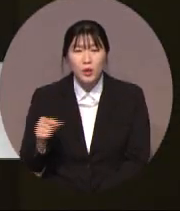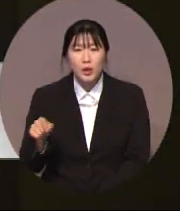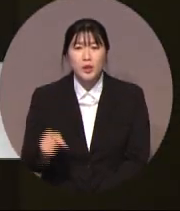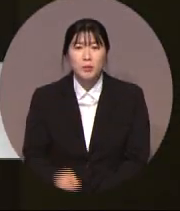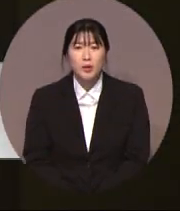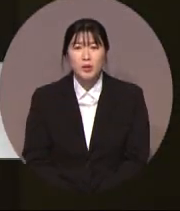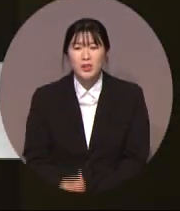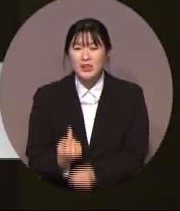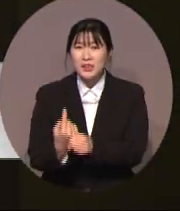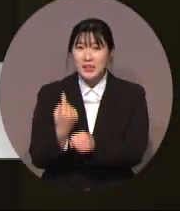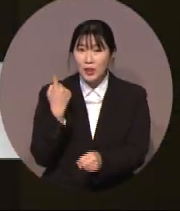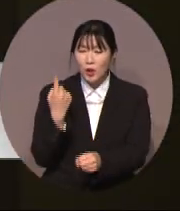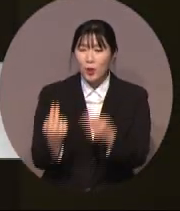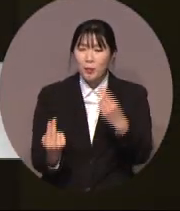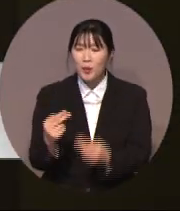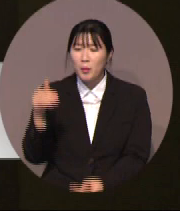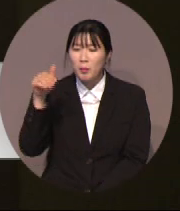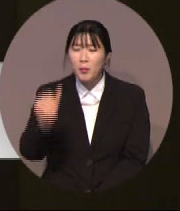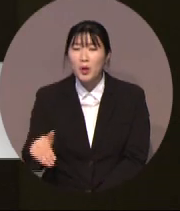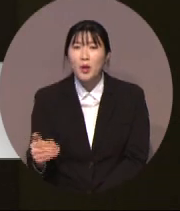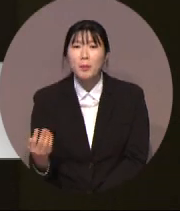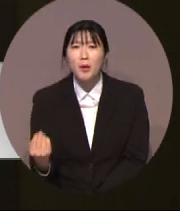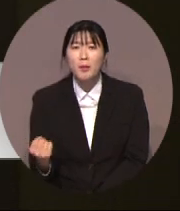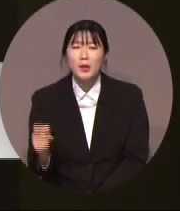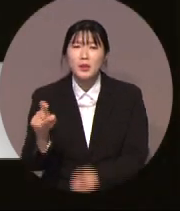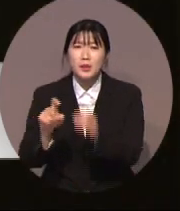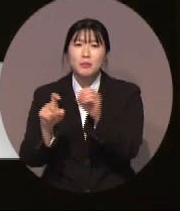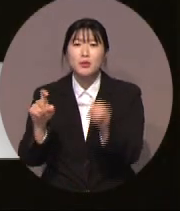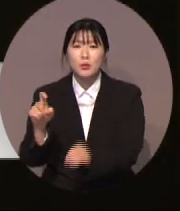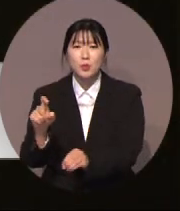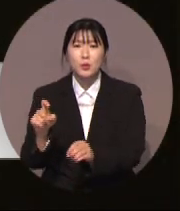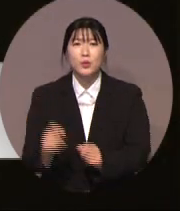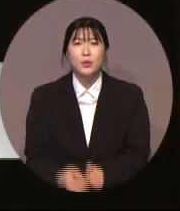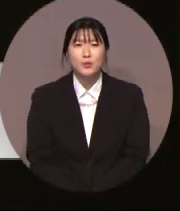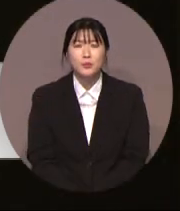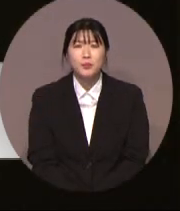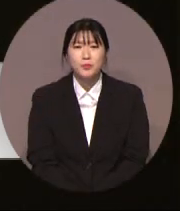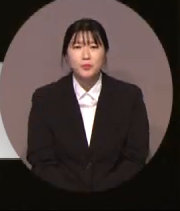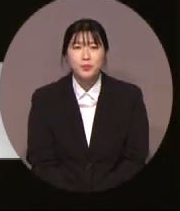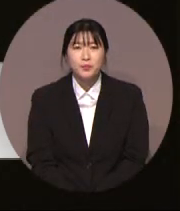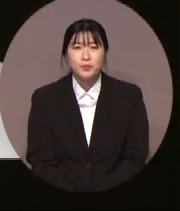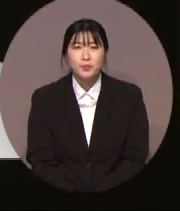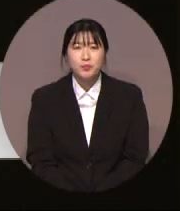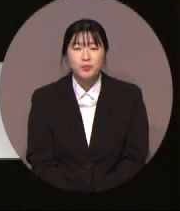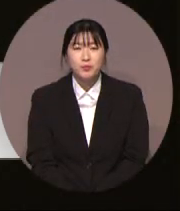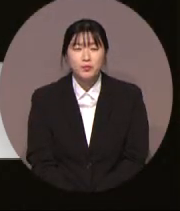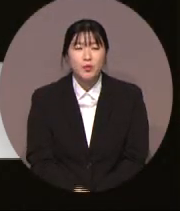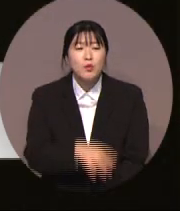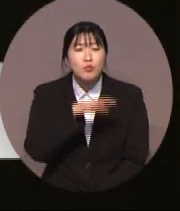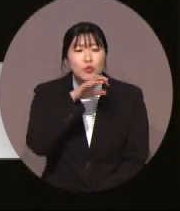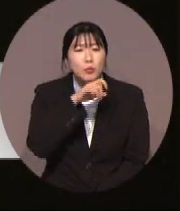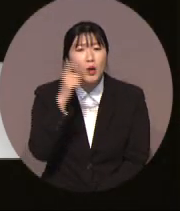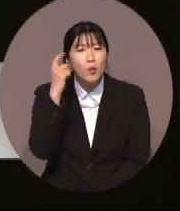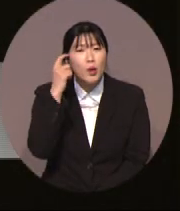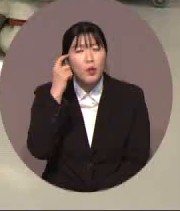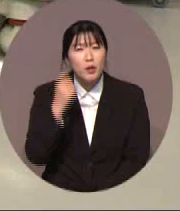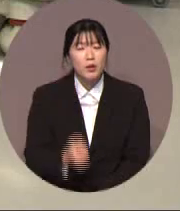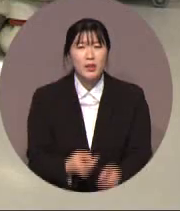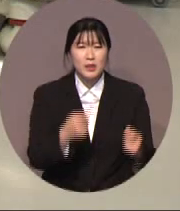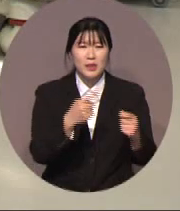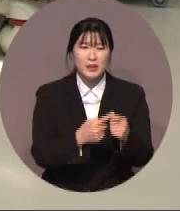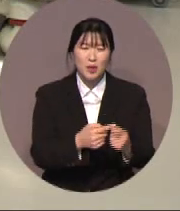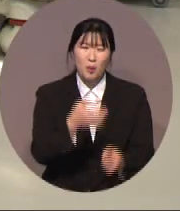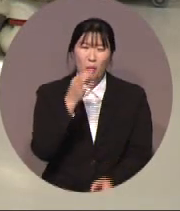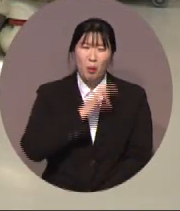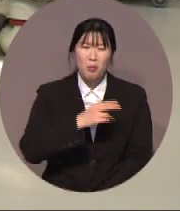1년 전 조사인 58.1% 보다도 10% 포인트 넘게 하락했습니다 불만족 이후로는